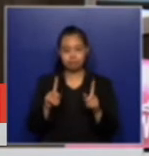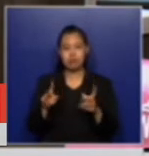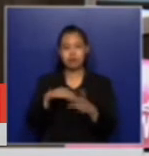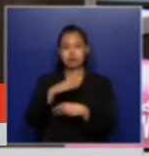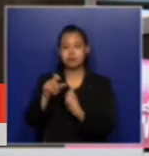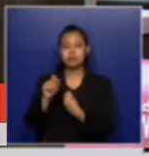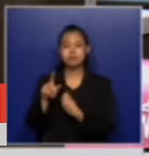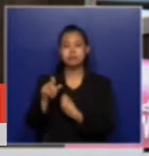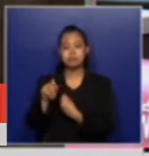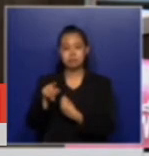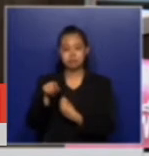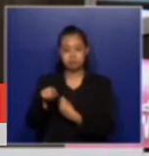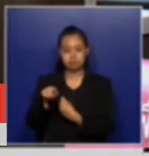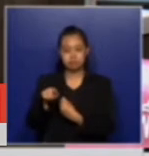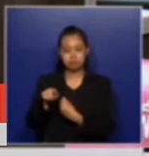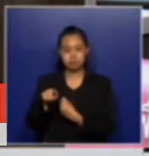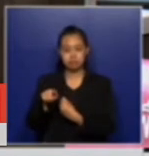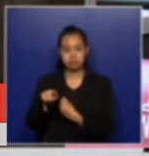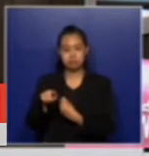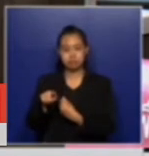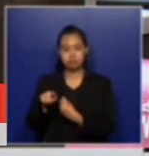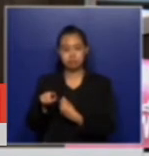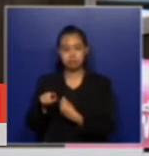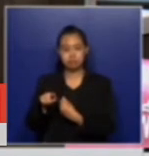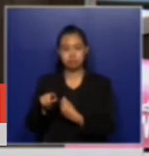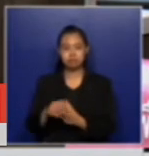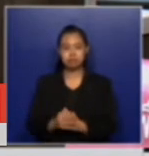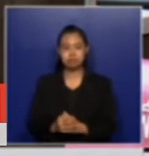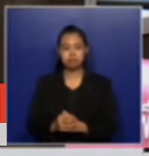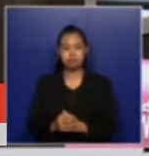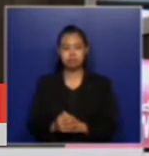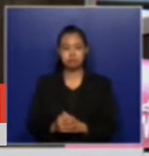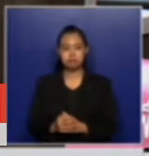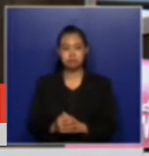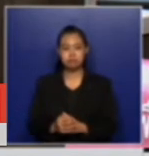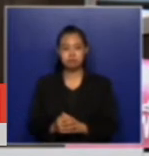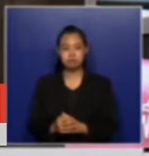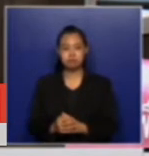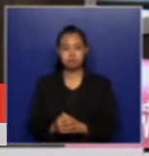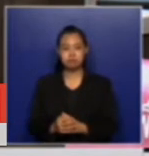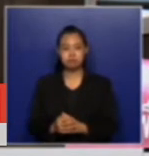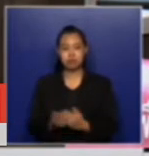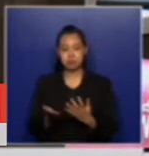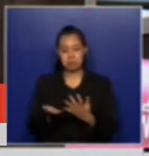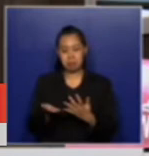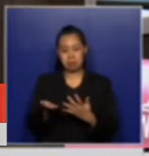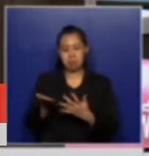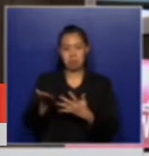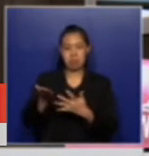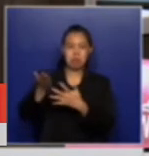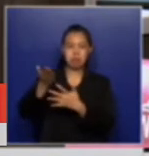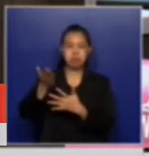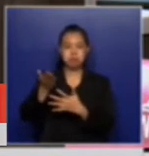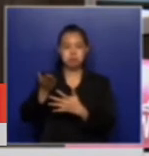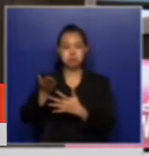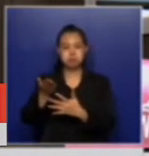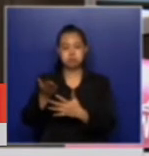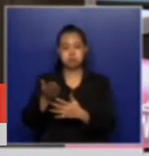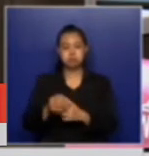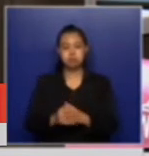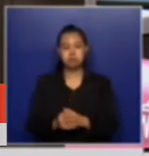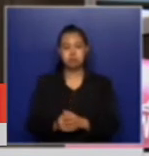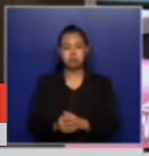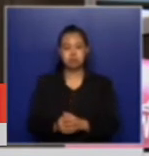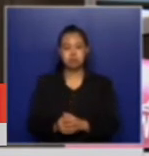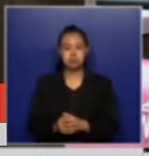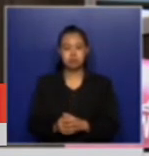จเนี่ยกำลังจะกลับมาเป็นระดับต้นๆของโลกนะฮะสิ่งนี้ก็เป็น